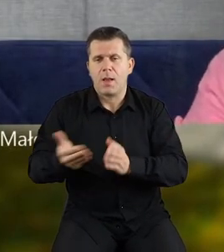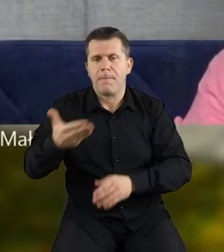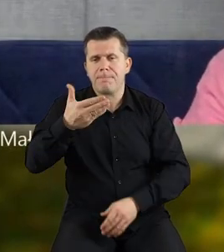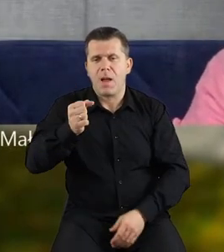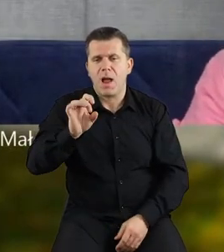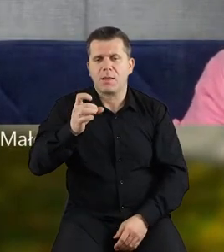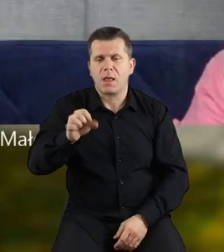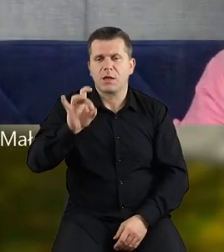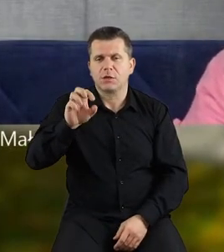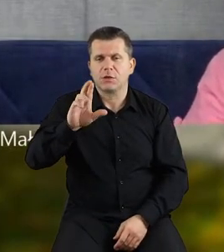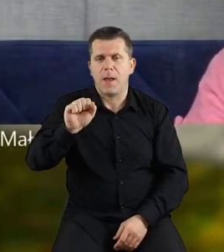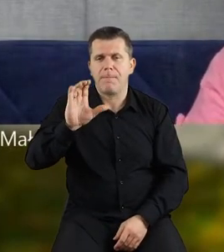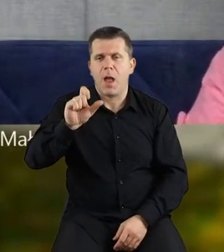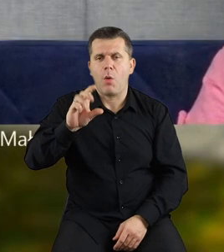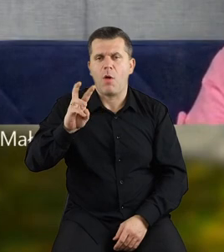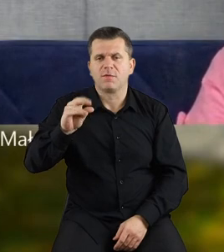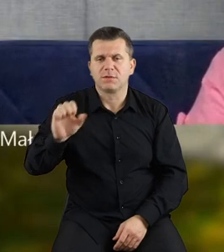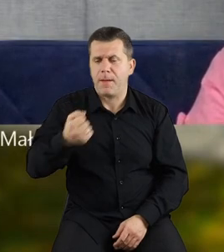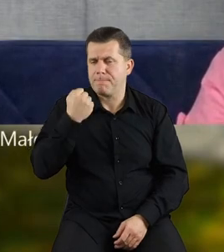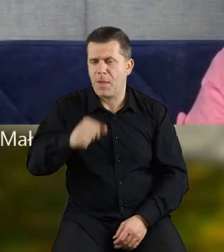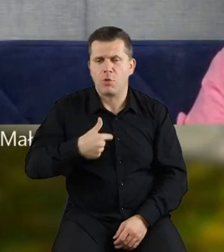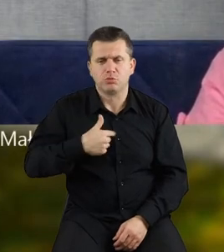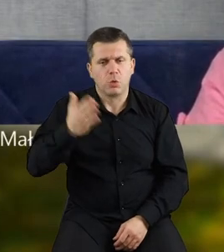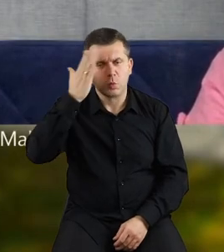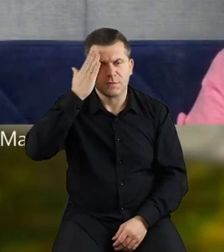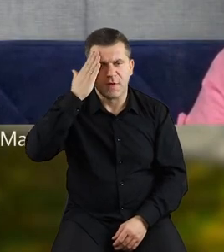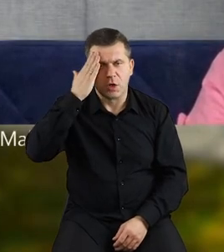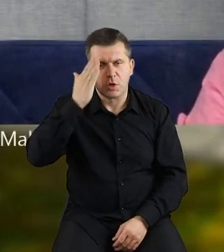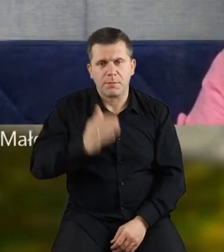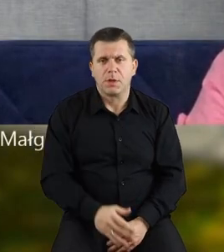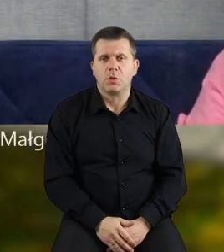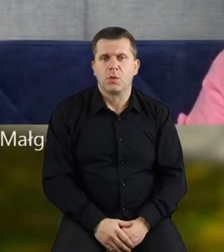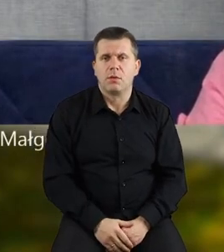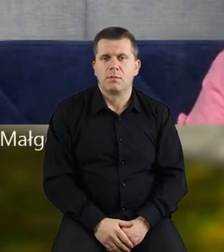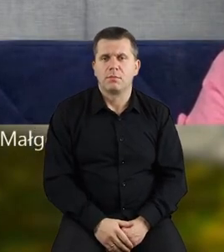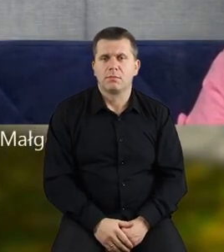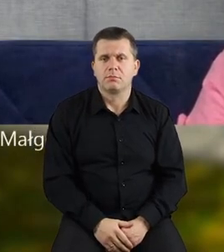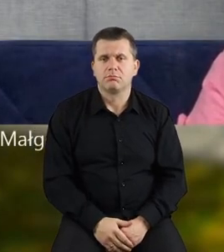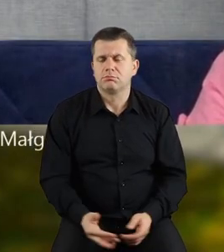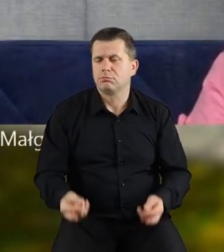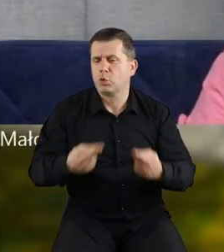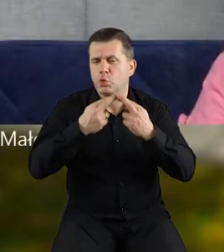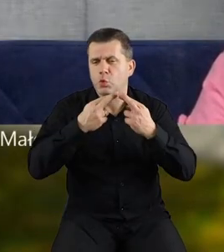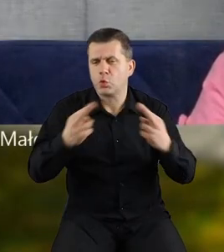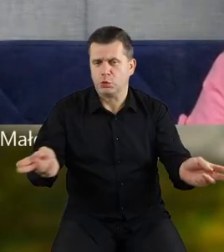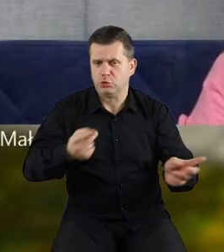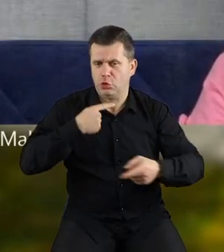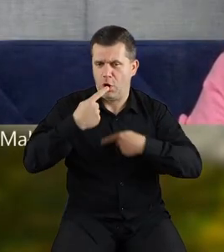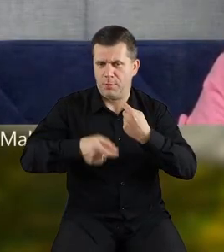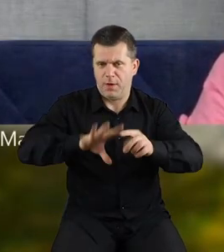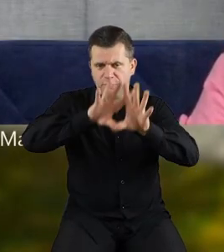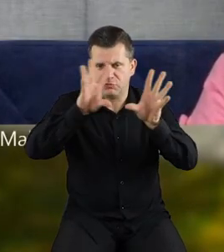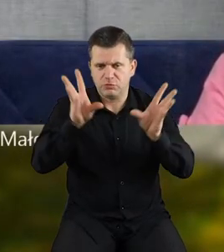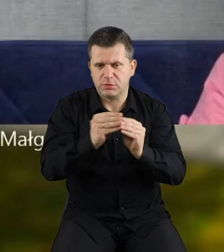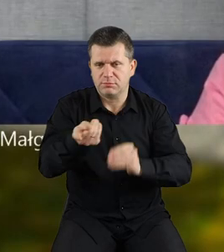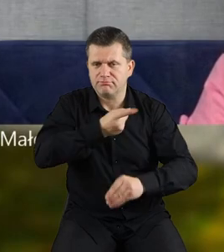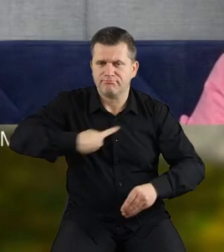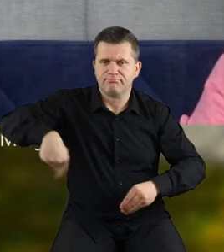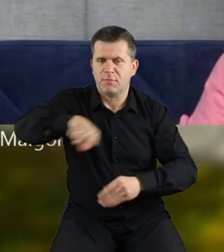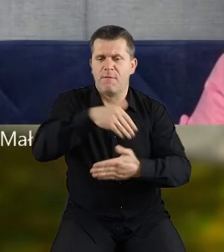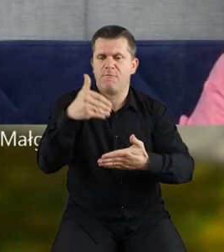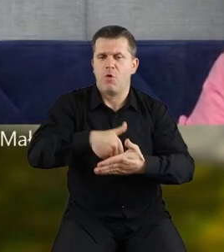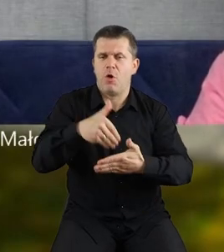1945 Magdy Grzebałkowskiej, bardzo uświadomiłam sobie, w jak różnych opowieściach wszyscy